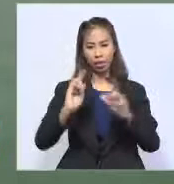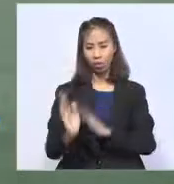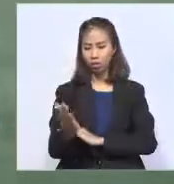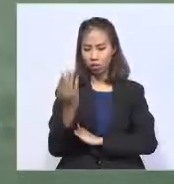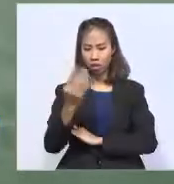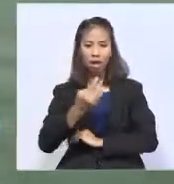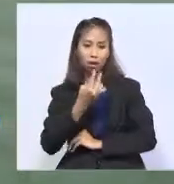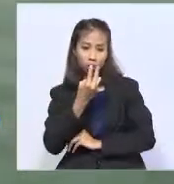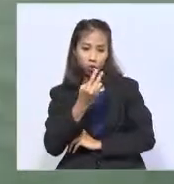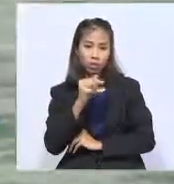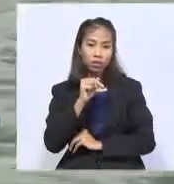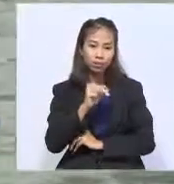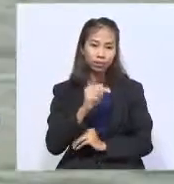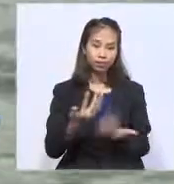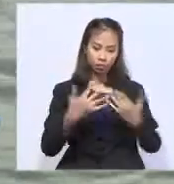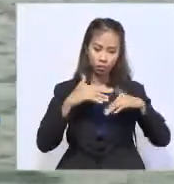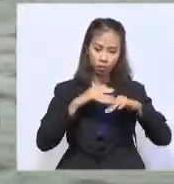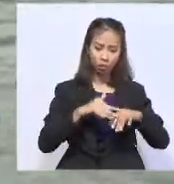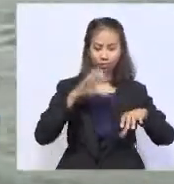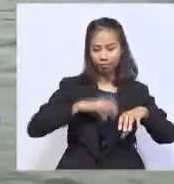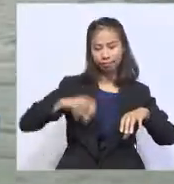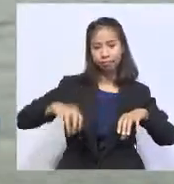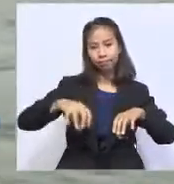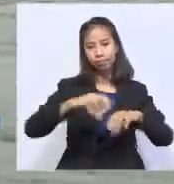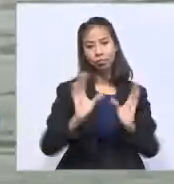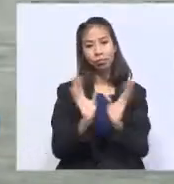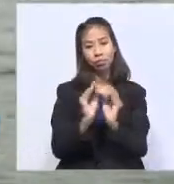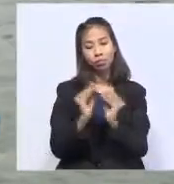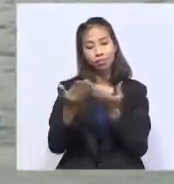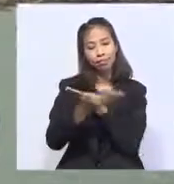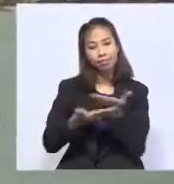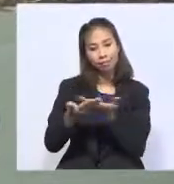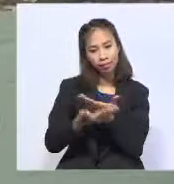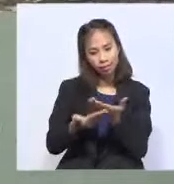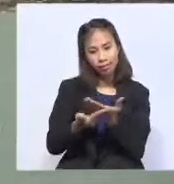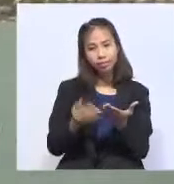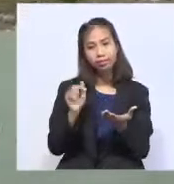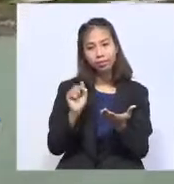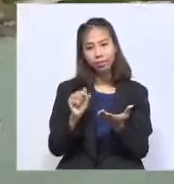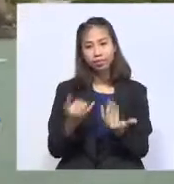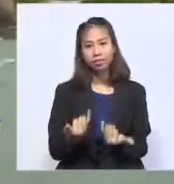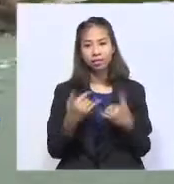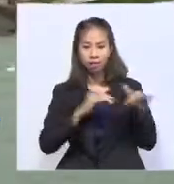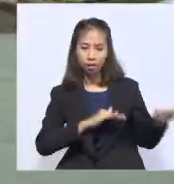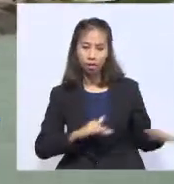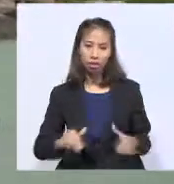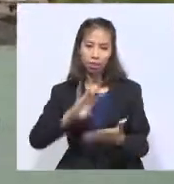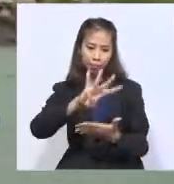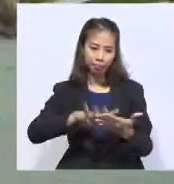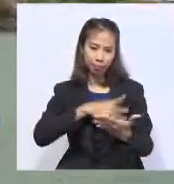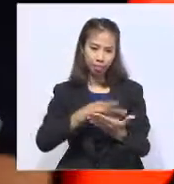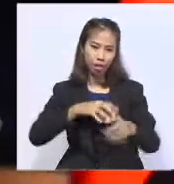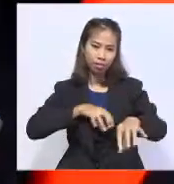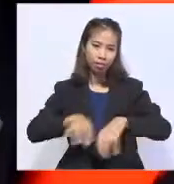รัพยากรทางทะเลและชายฝั่งได้ร่วมกับหน่วยงานที่เกี่ยวข้องได้ประชุมหารือประเมินสถานการณ์พร้อมทั้งเตรียมแผนการจัดสรรพื้น